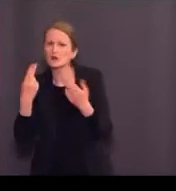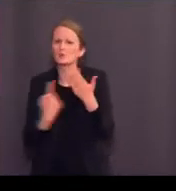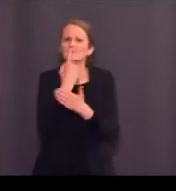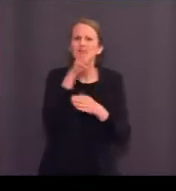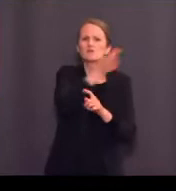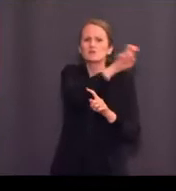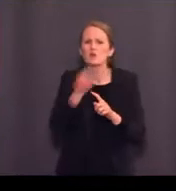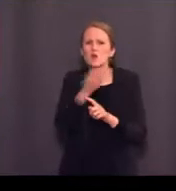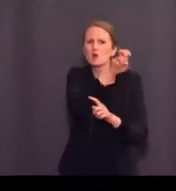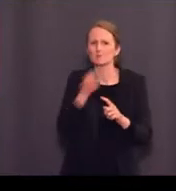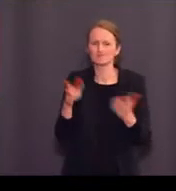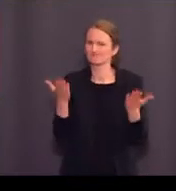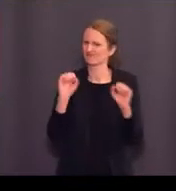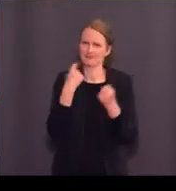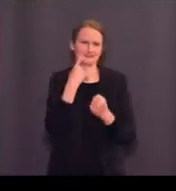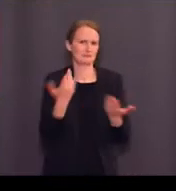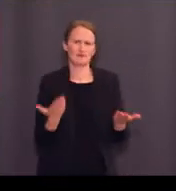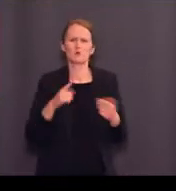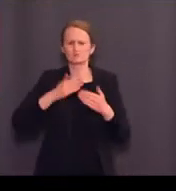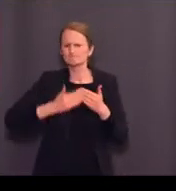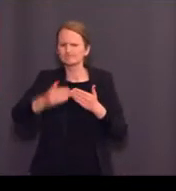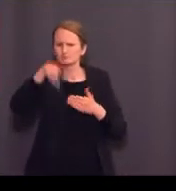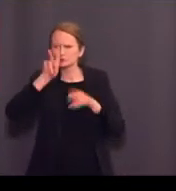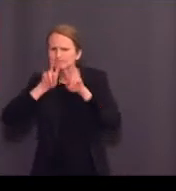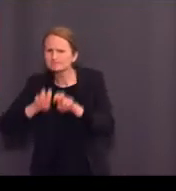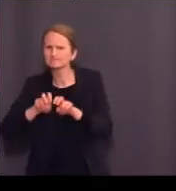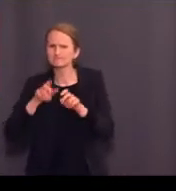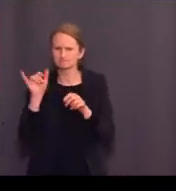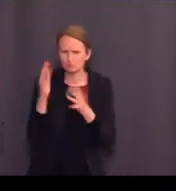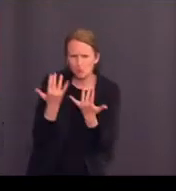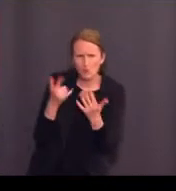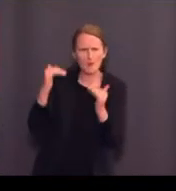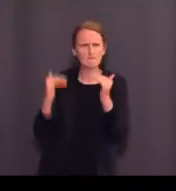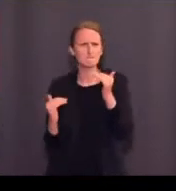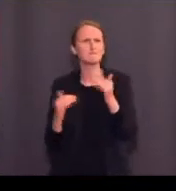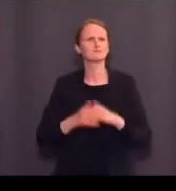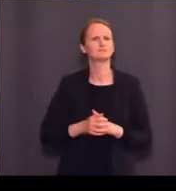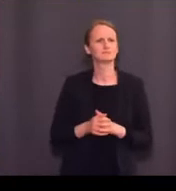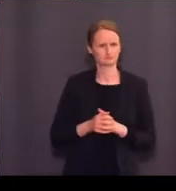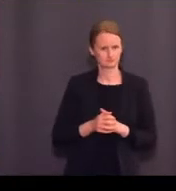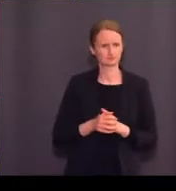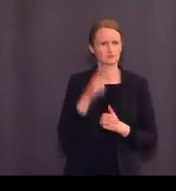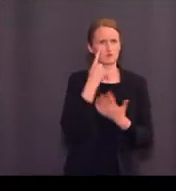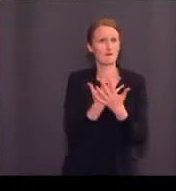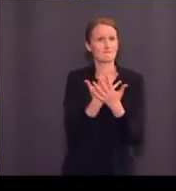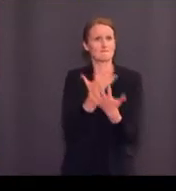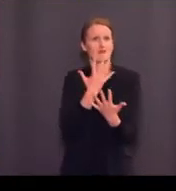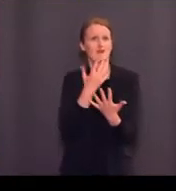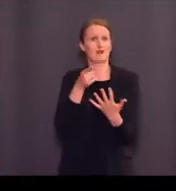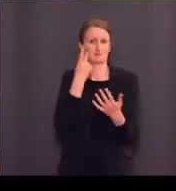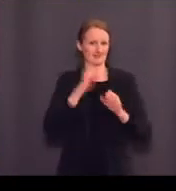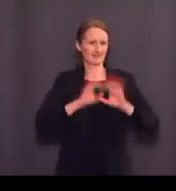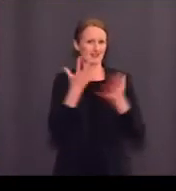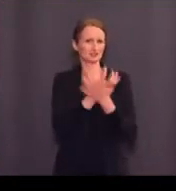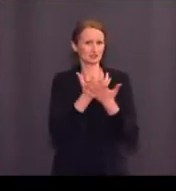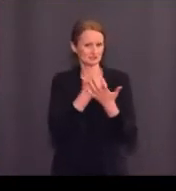différences reflètent aussi la situation qu'on a connue pendant la deuxième vague. Et vous savez tous que pour cette deuxième vague, Bruxelles et la Wallonie